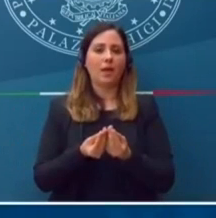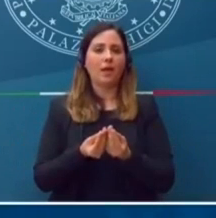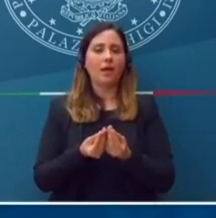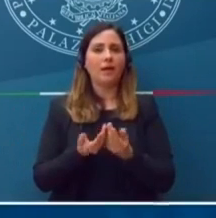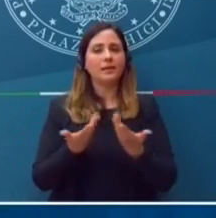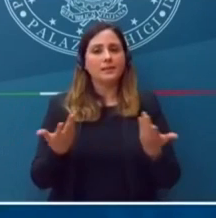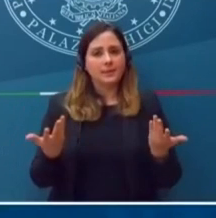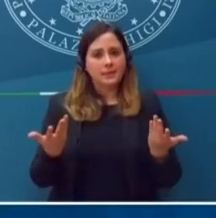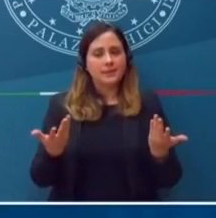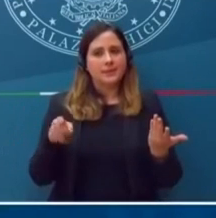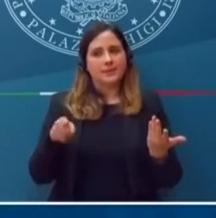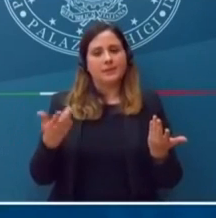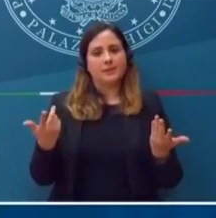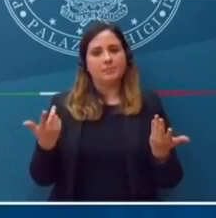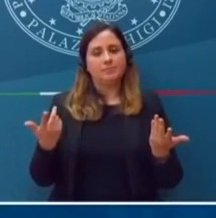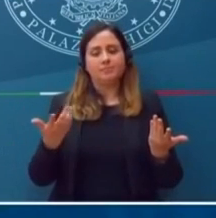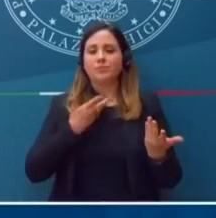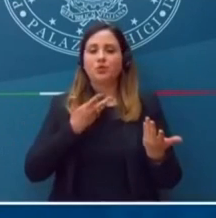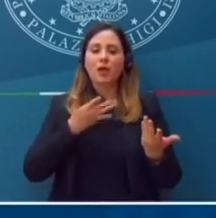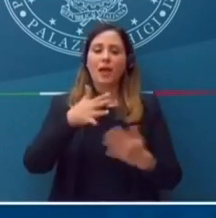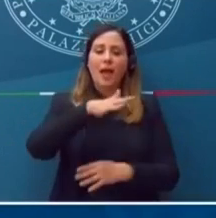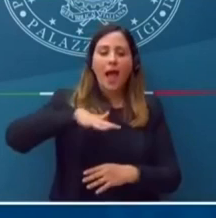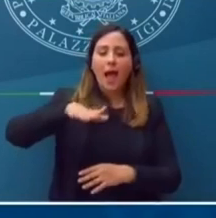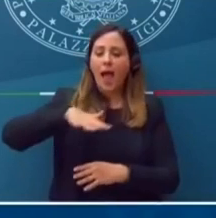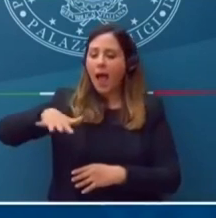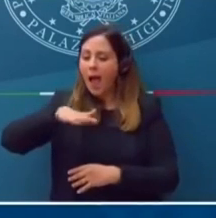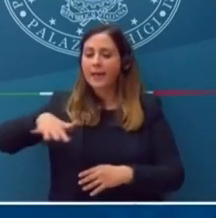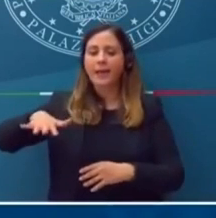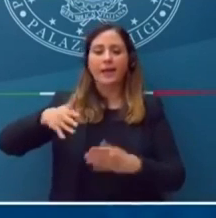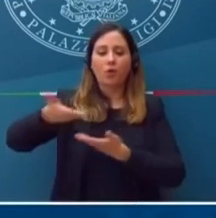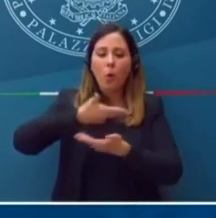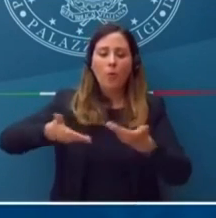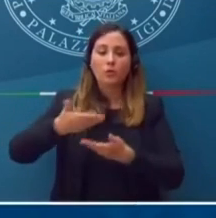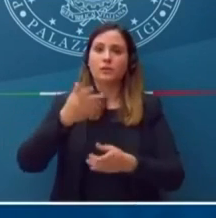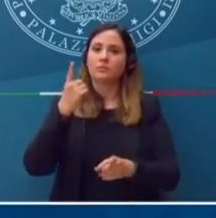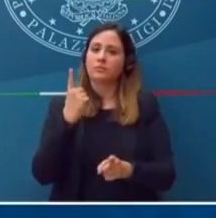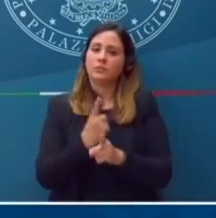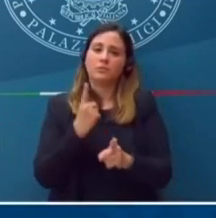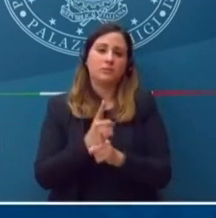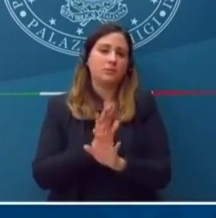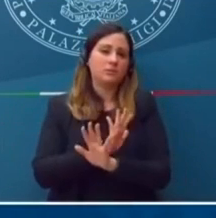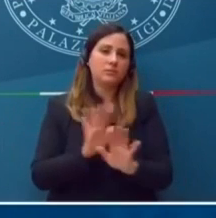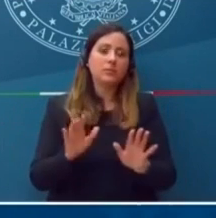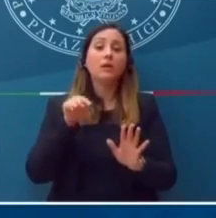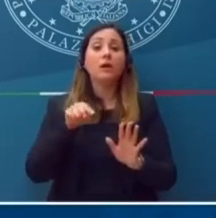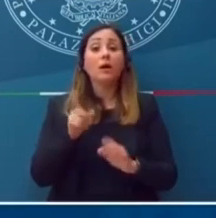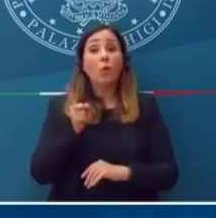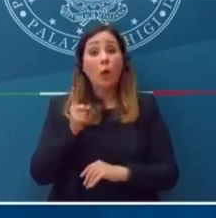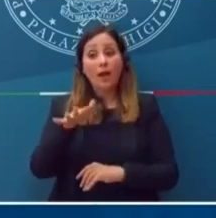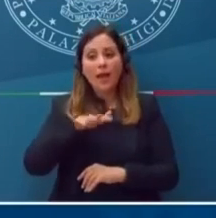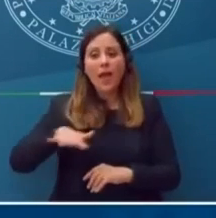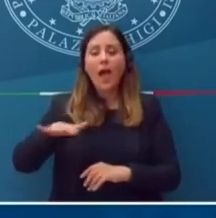queste, tra le tante aree dove questa cooperazione è necessaria, c'è la questione, l'area